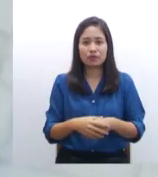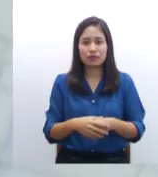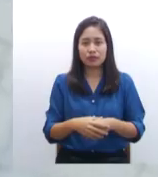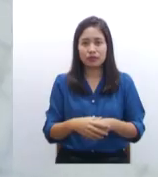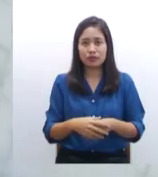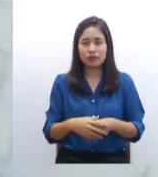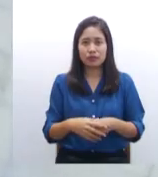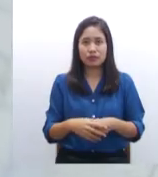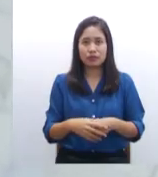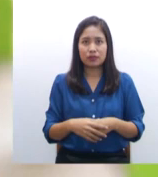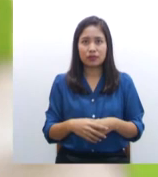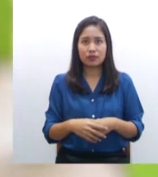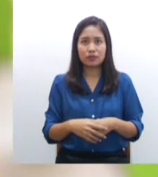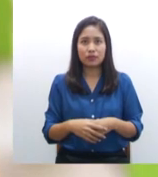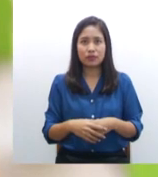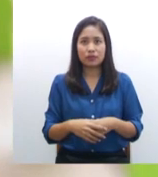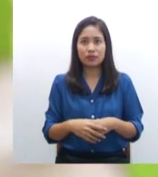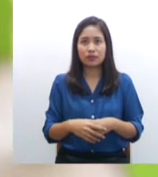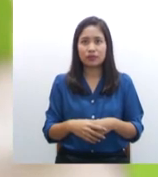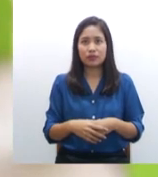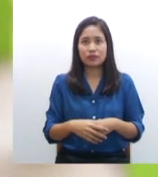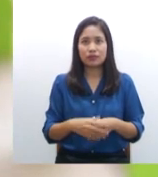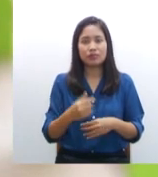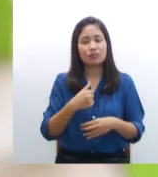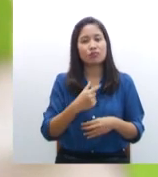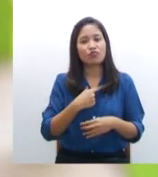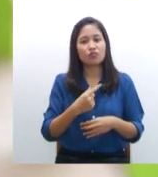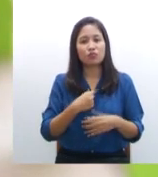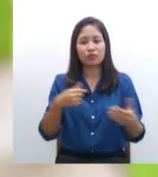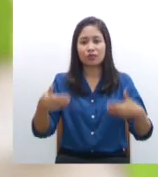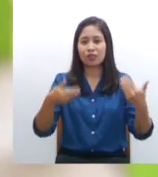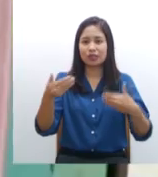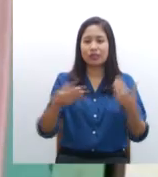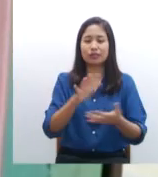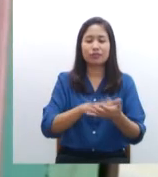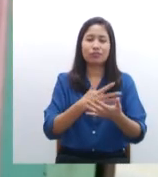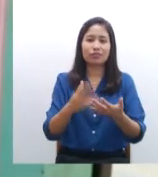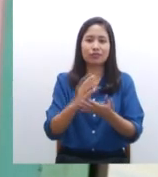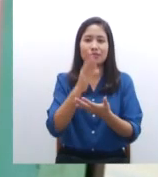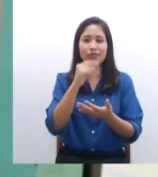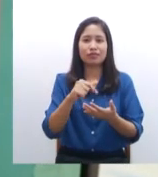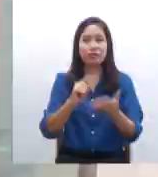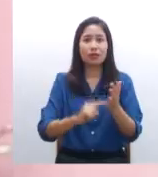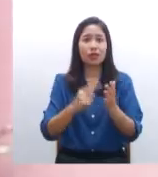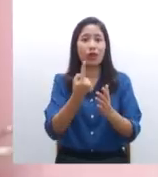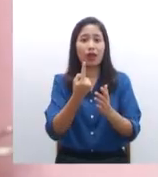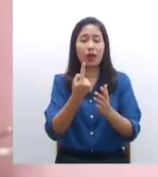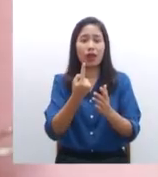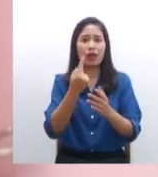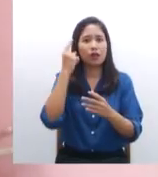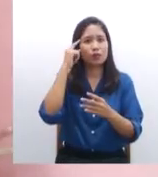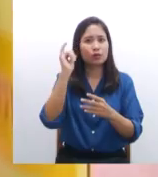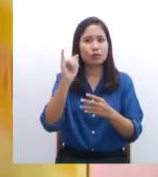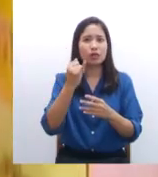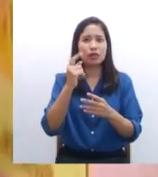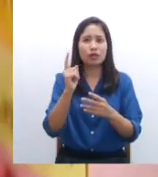ผมชอบกิจกรรมเศรษฐีน้อยตามรอยพ่อ สอนให้ผมรู้จักการ